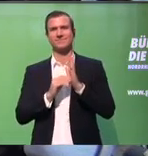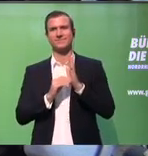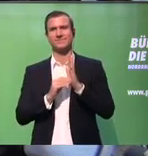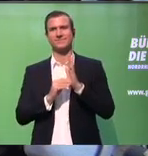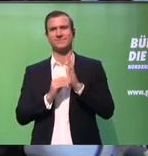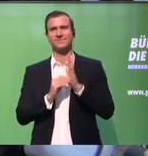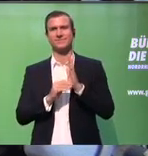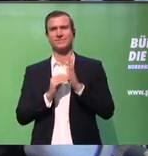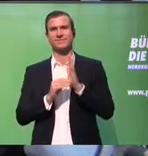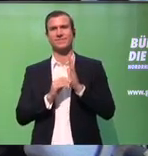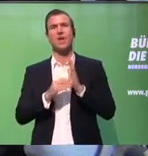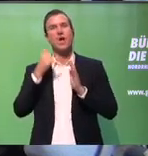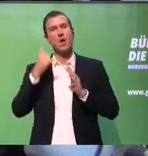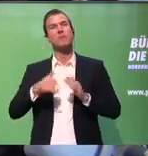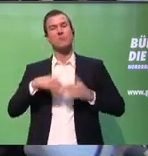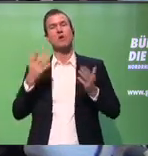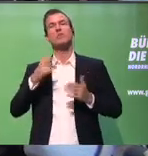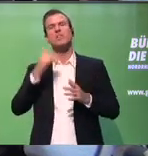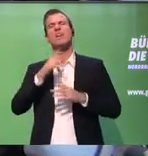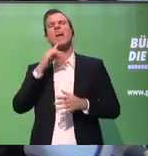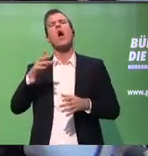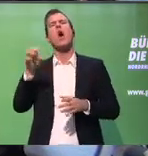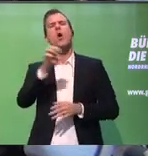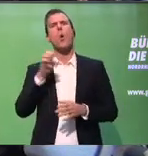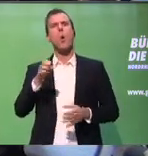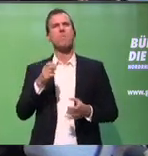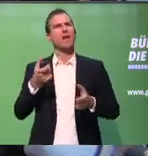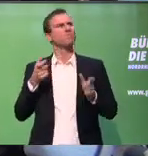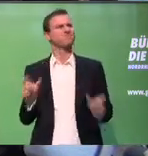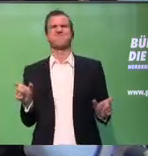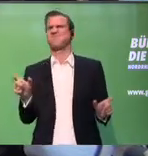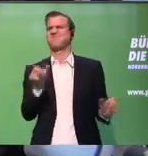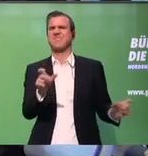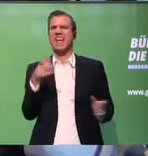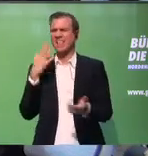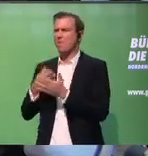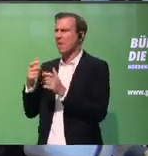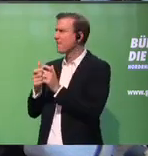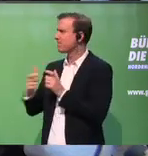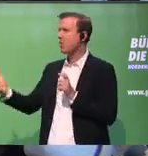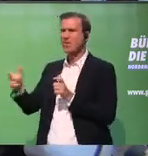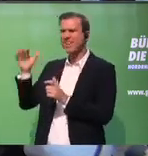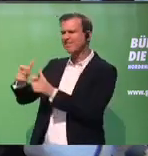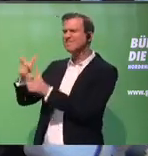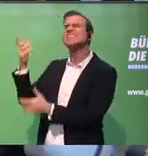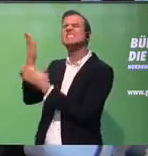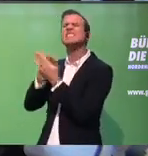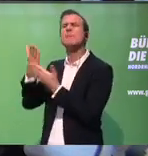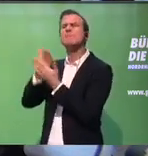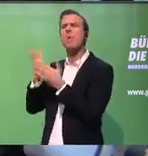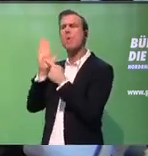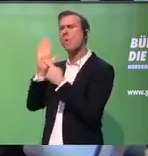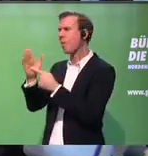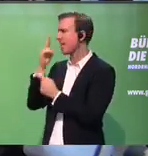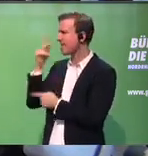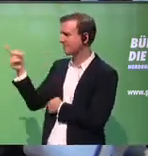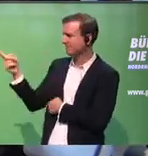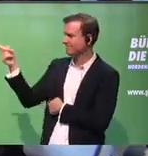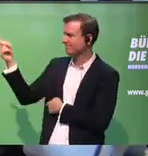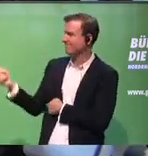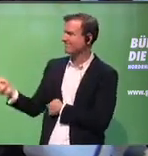auch viel die Rede von der Festung Europa. Und die haben wir hier rechts von der Bühne symbolisch aufgebaut,